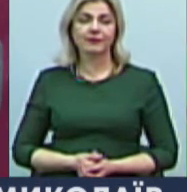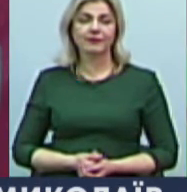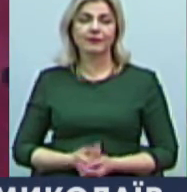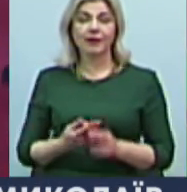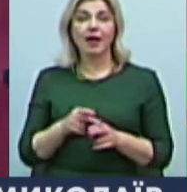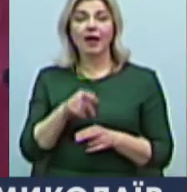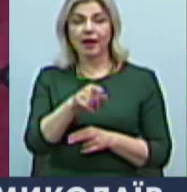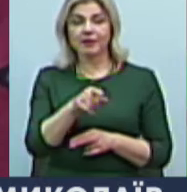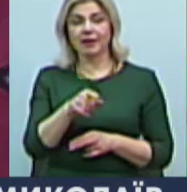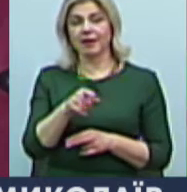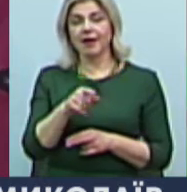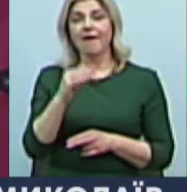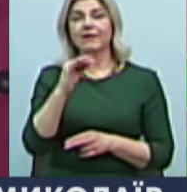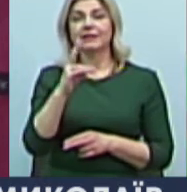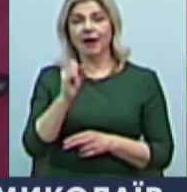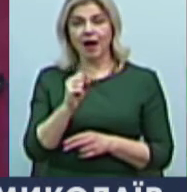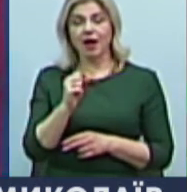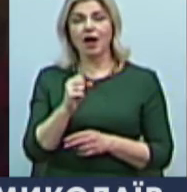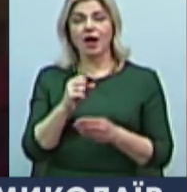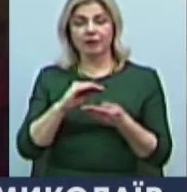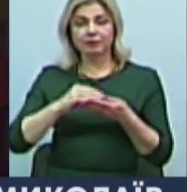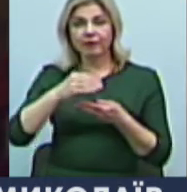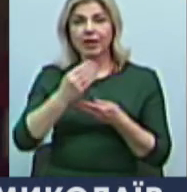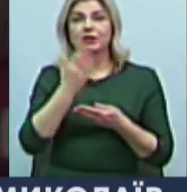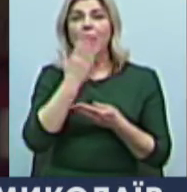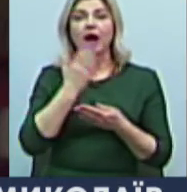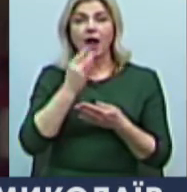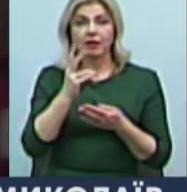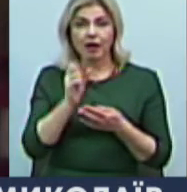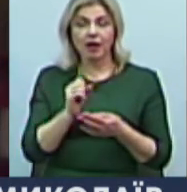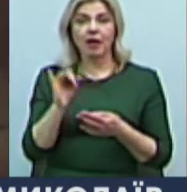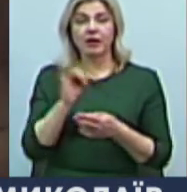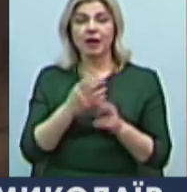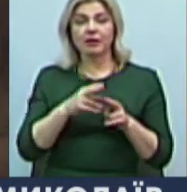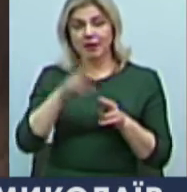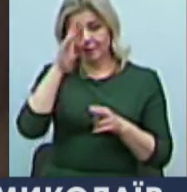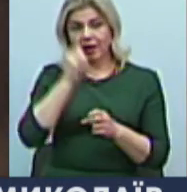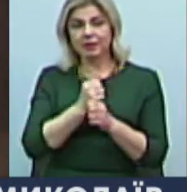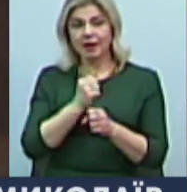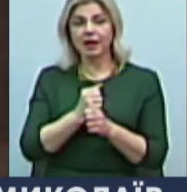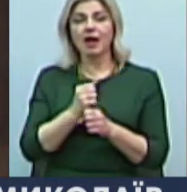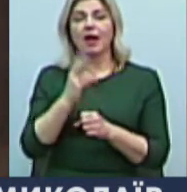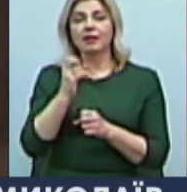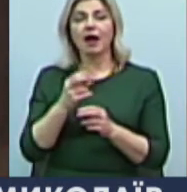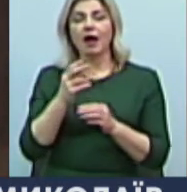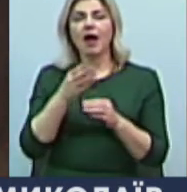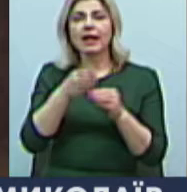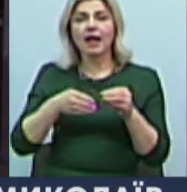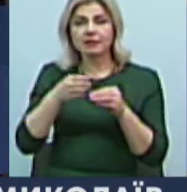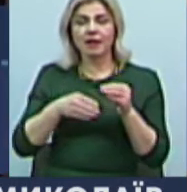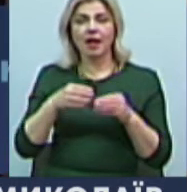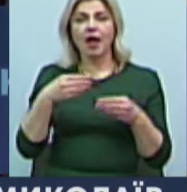Цю шпаргалку по фізиці вигадав восьмикласник Данило Шевельов. Також хлопець сконструював різак пенопласту та парову